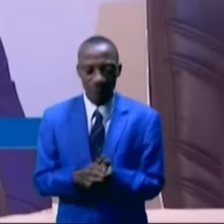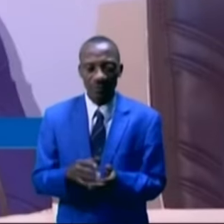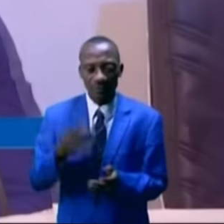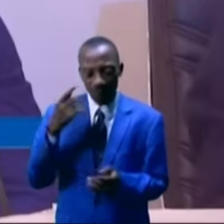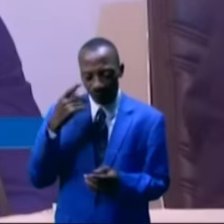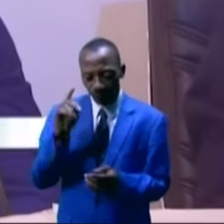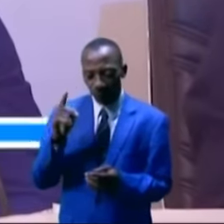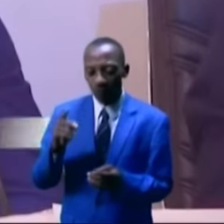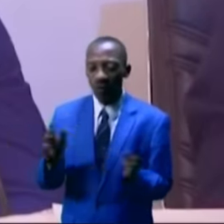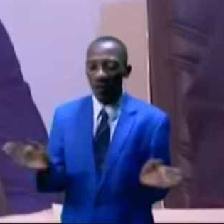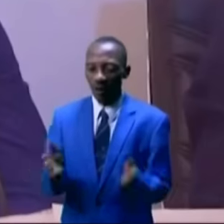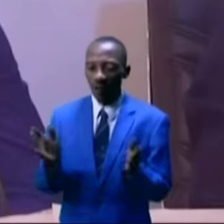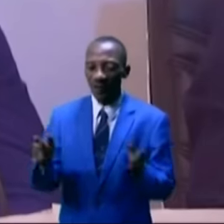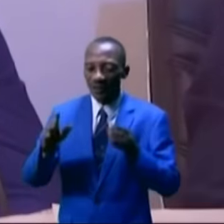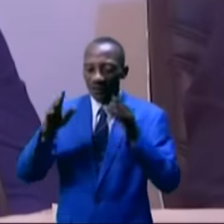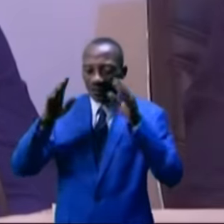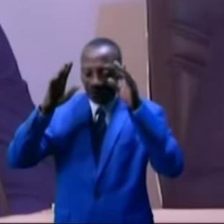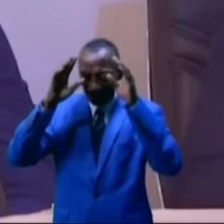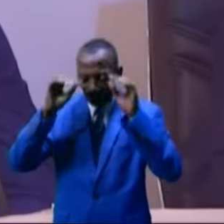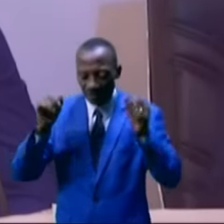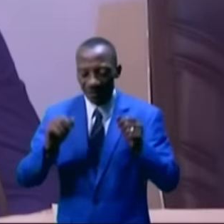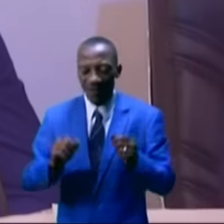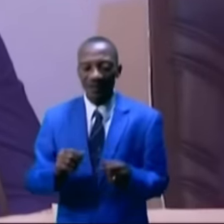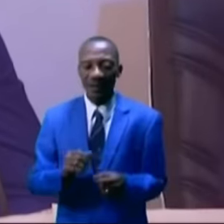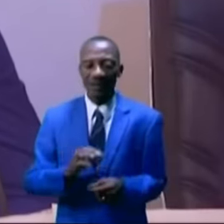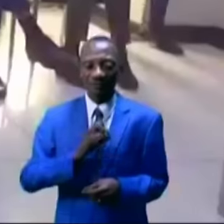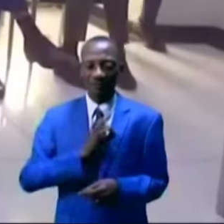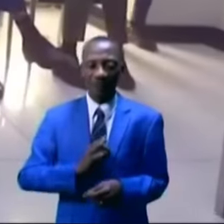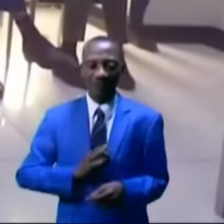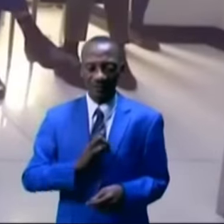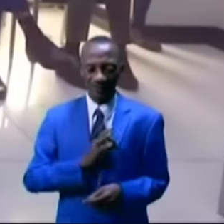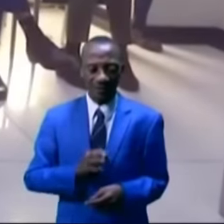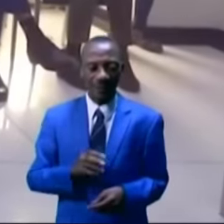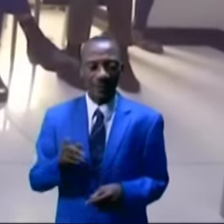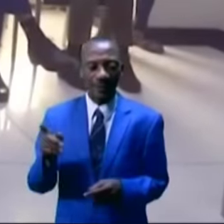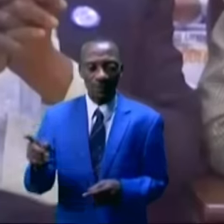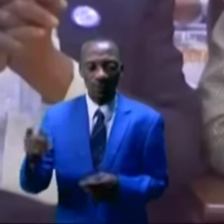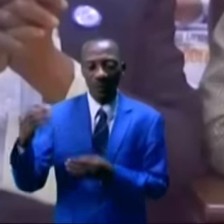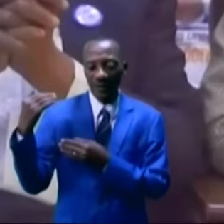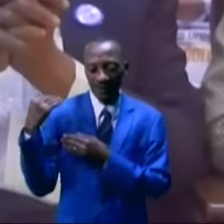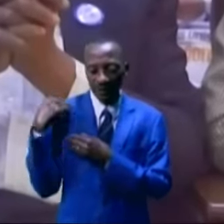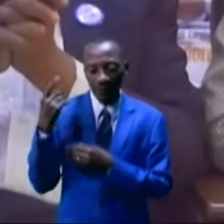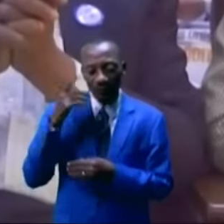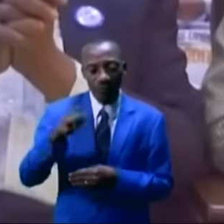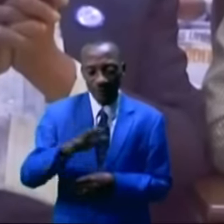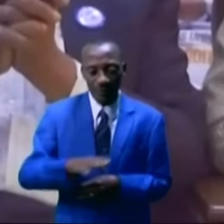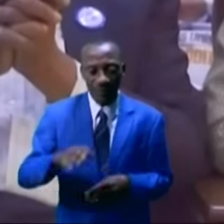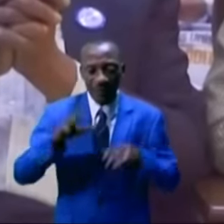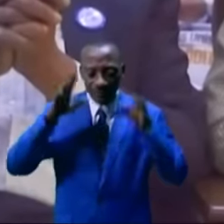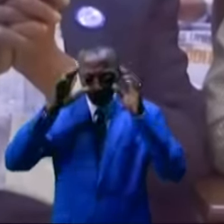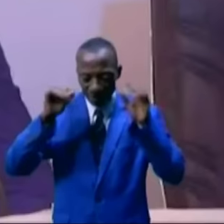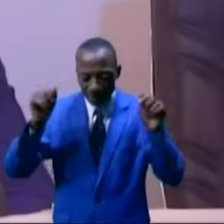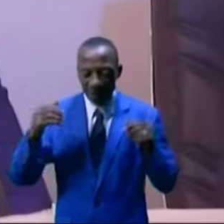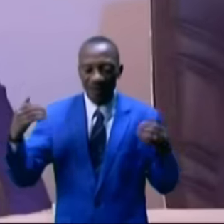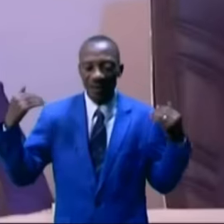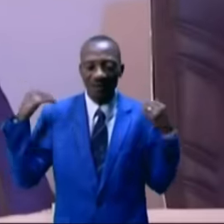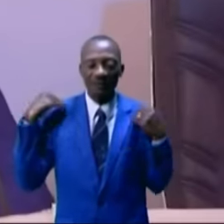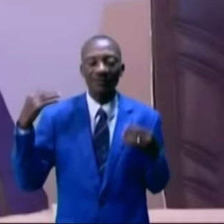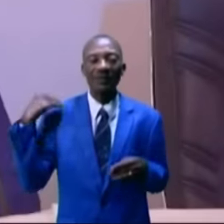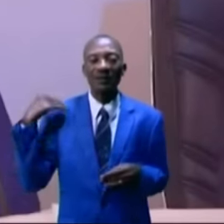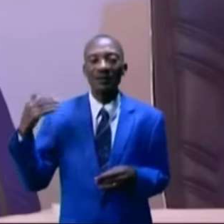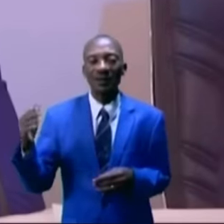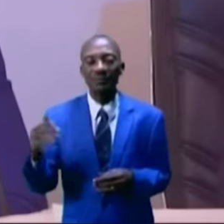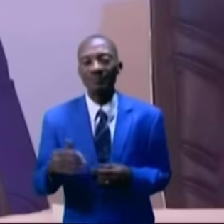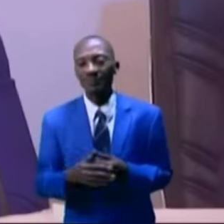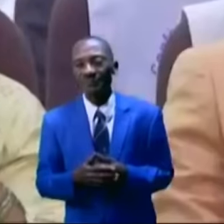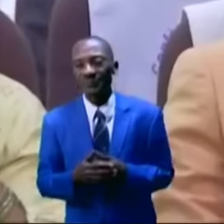Tshilombo, haute autorité politique de l'Union Sacrée de la Nation, président de la République, chef de l'État. Je crois que plusieurs d'entre vous